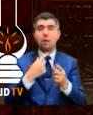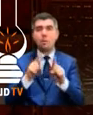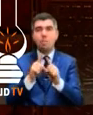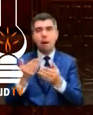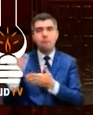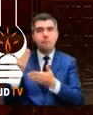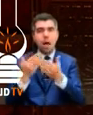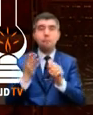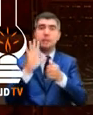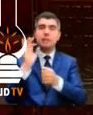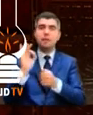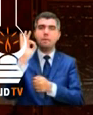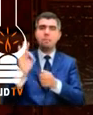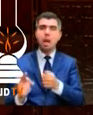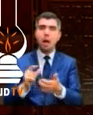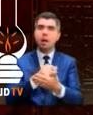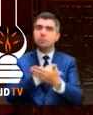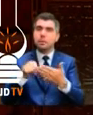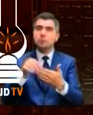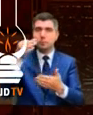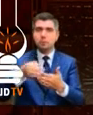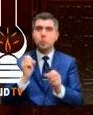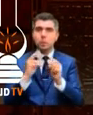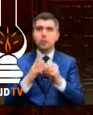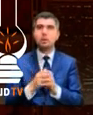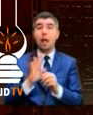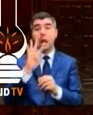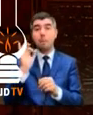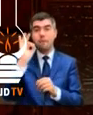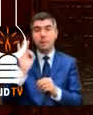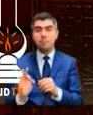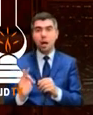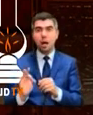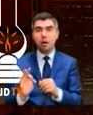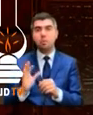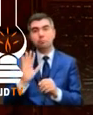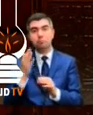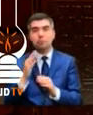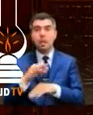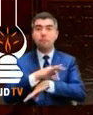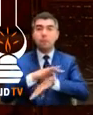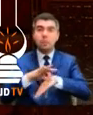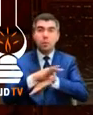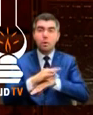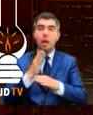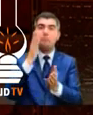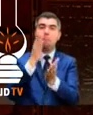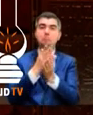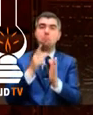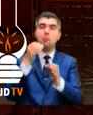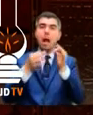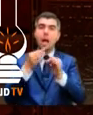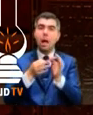60% كلهم تعوضوا بالنسبه لهذا الخط 40% الاخرى توصل المكتب بجميع الاحكام ديال